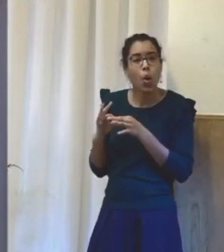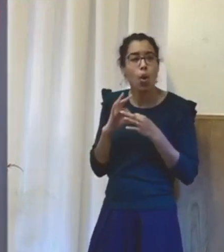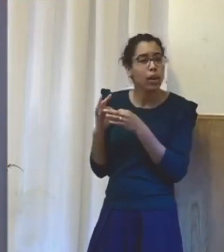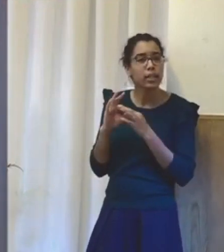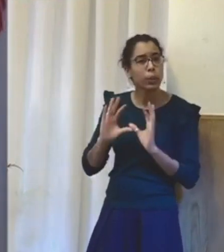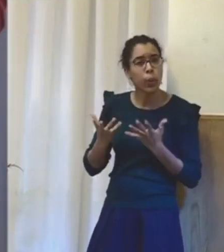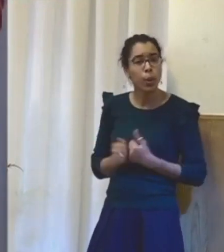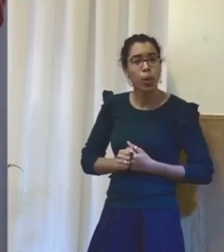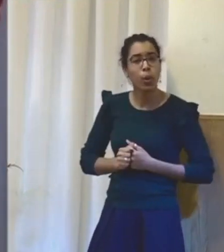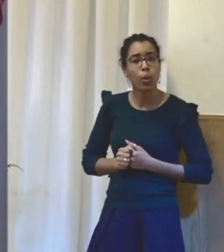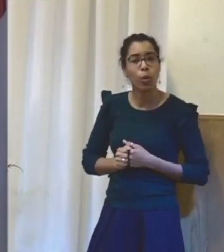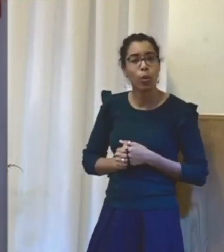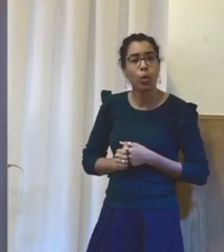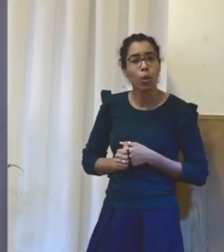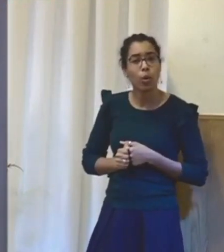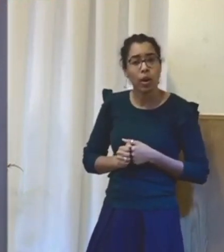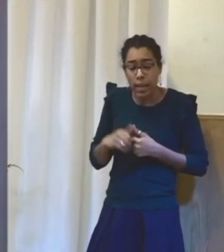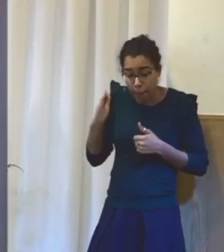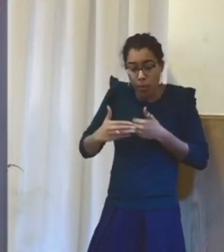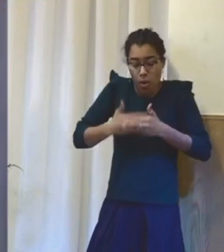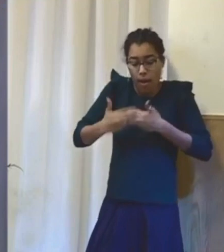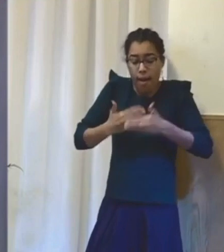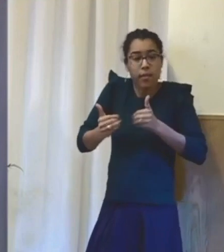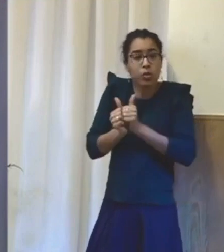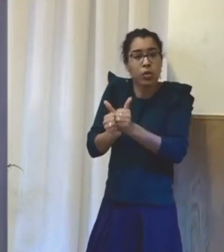va se forger pour qu'on puisse avancer avec lui?